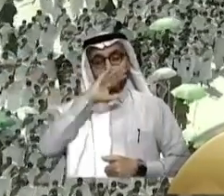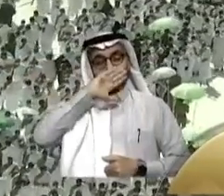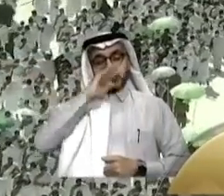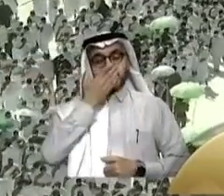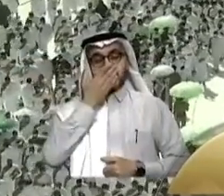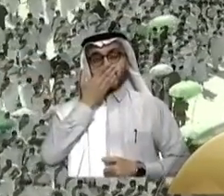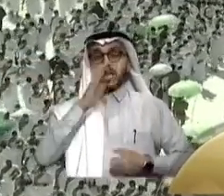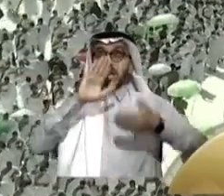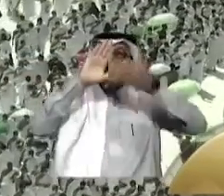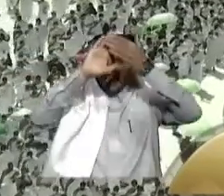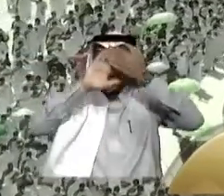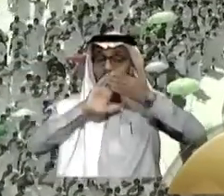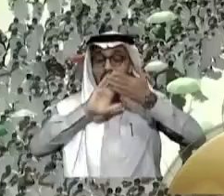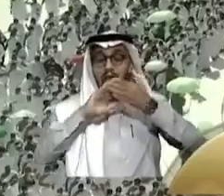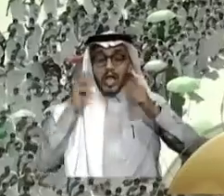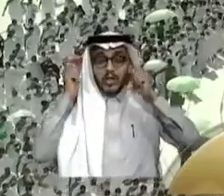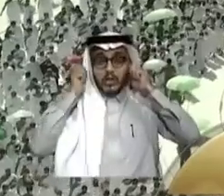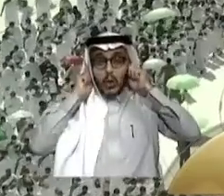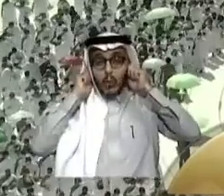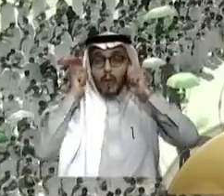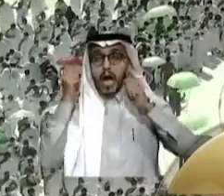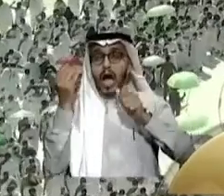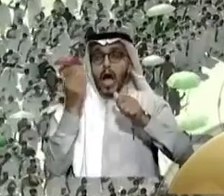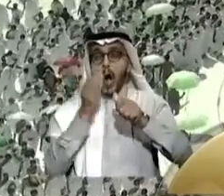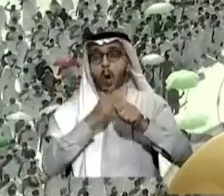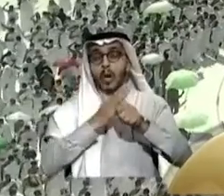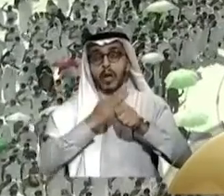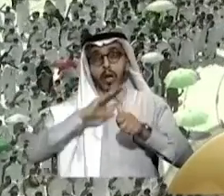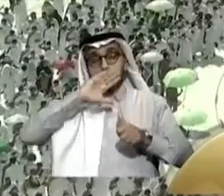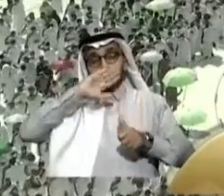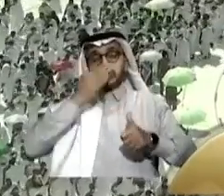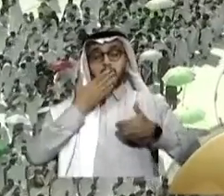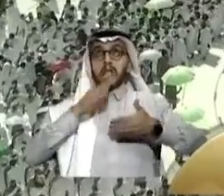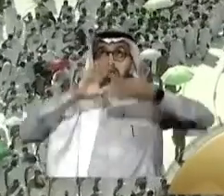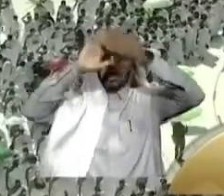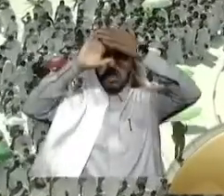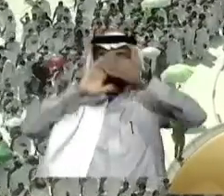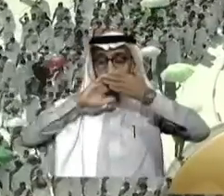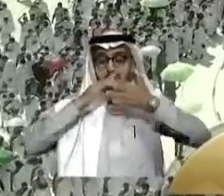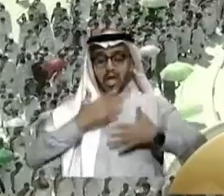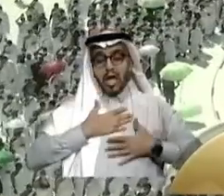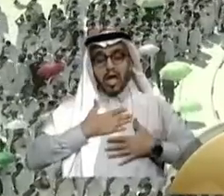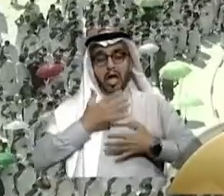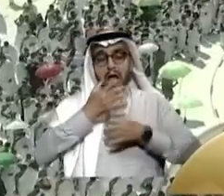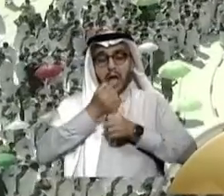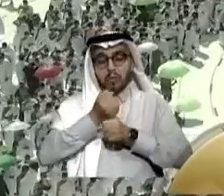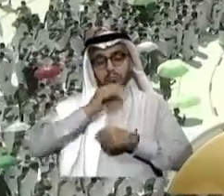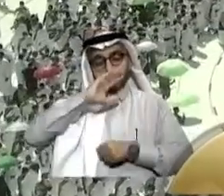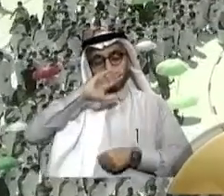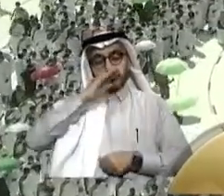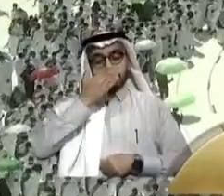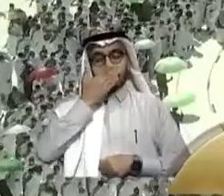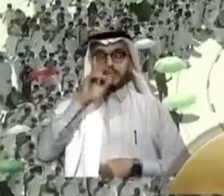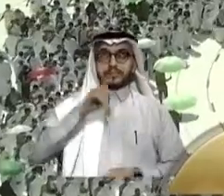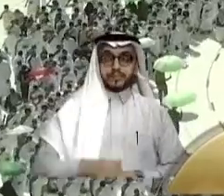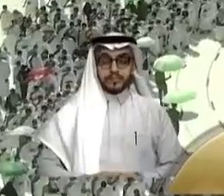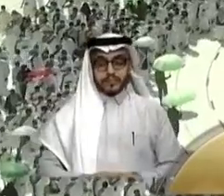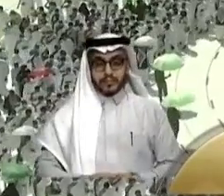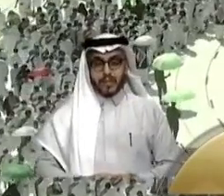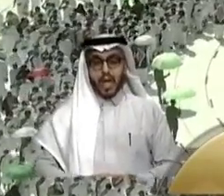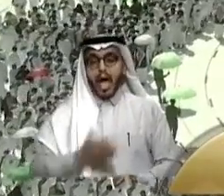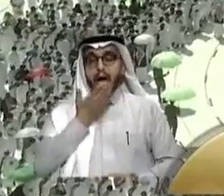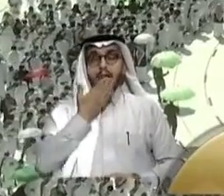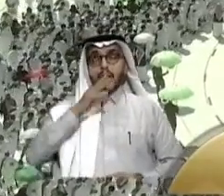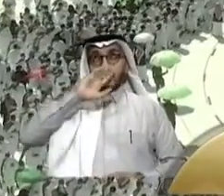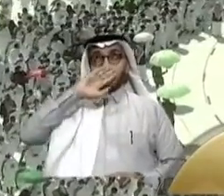شفيع فوق التوبة، ولا لباس أجمل من العافية. طوبى لمن